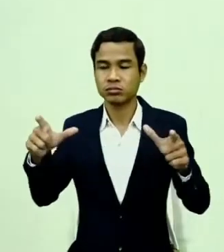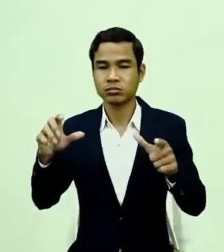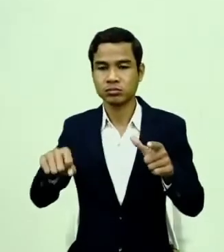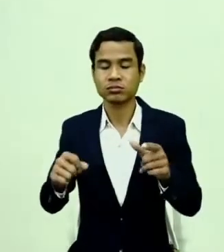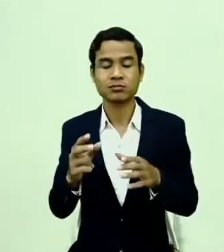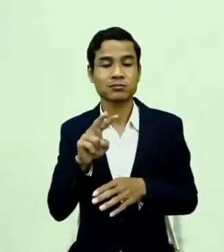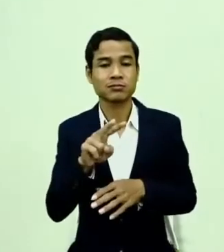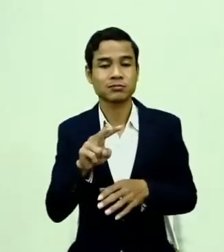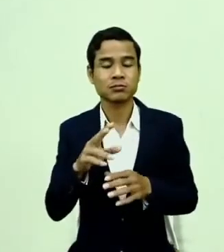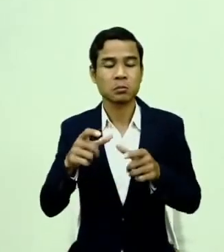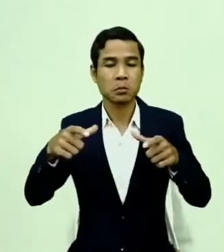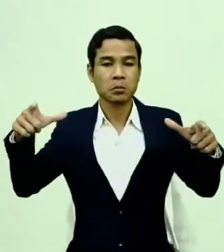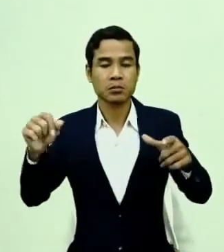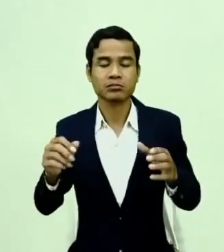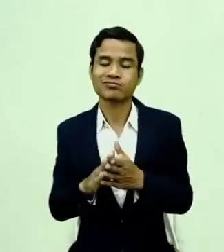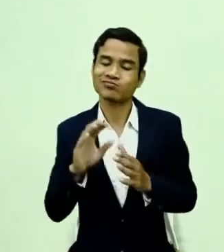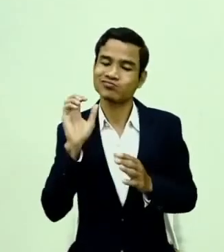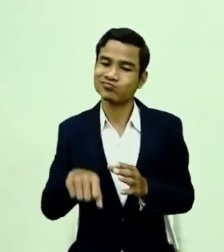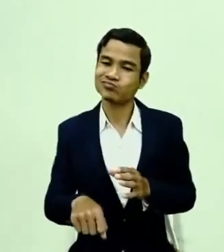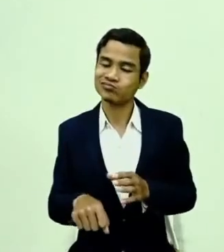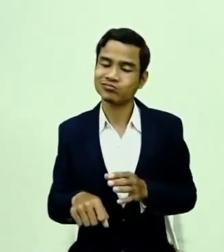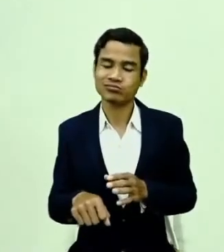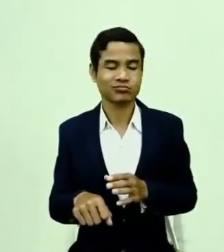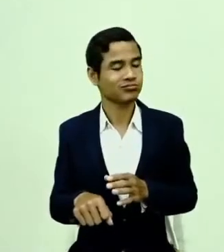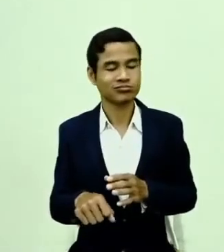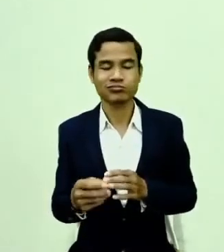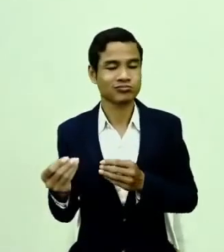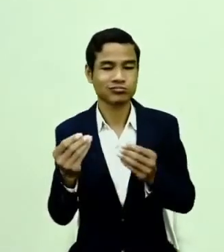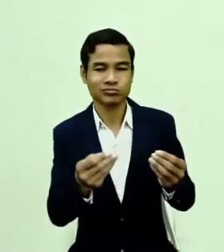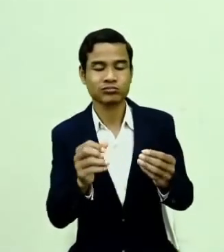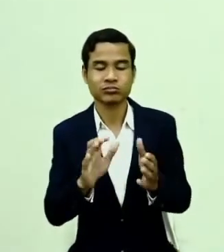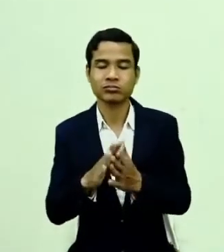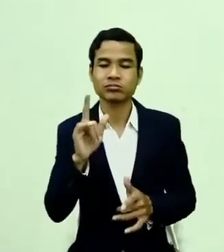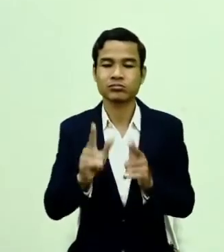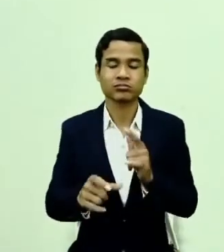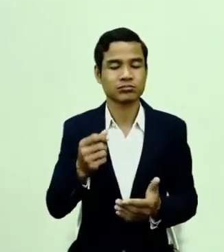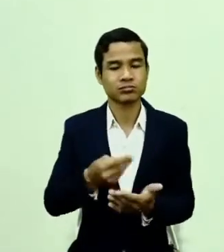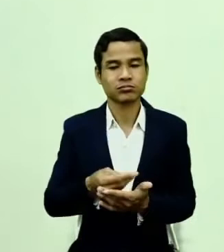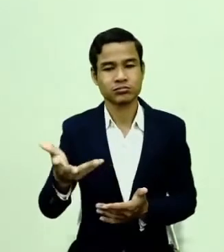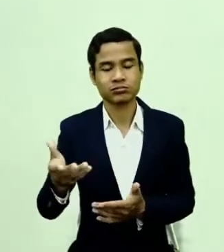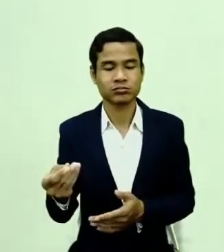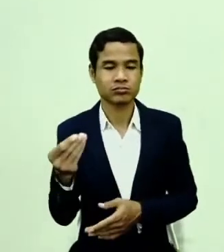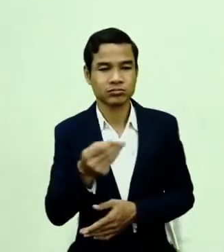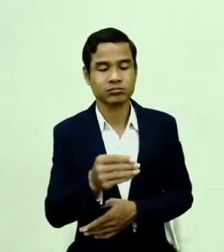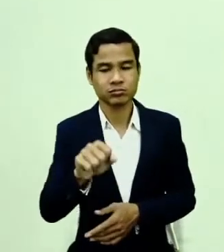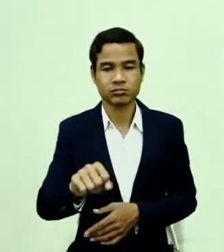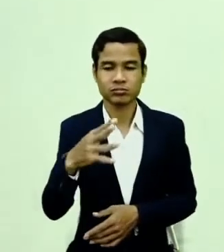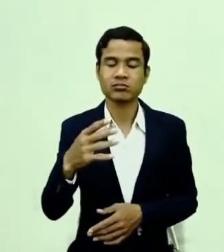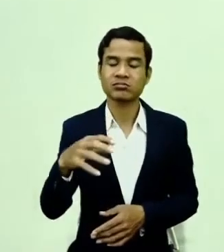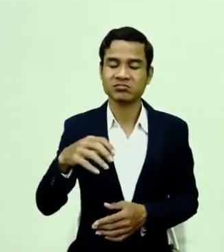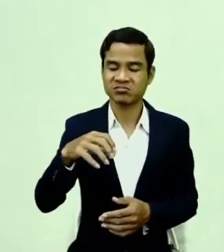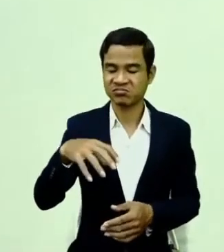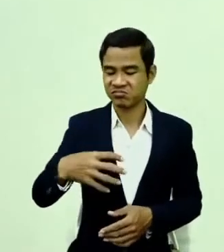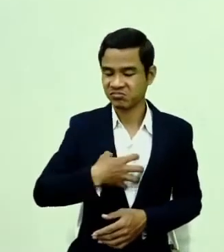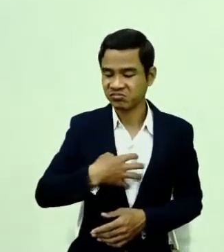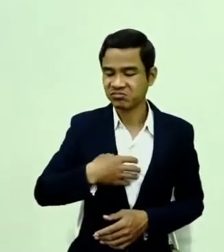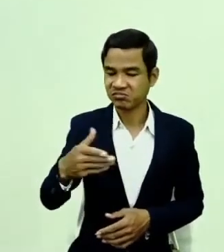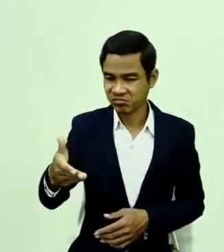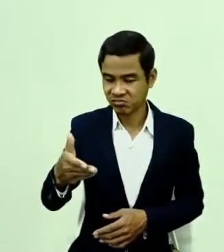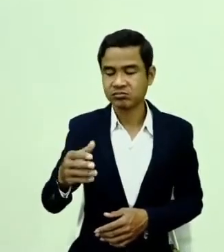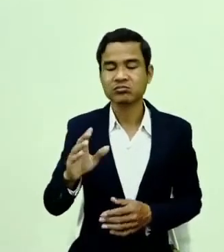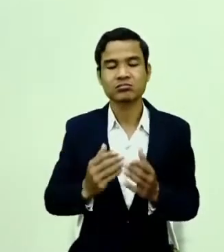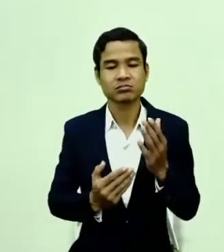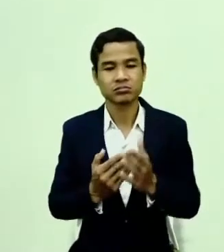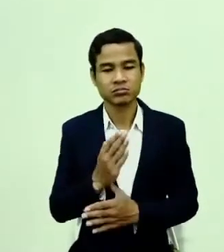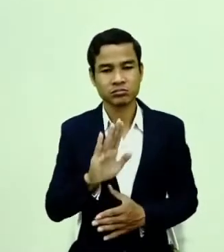pa ma con ai bako ban eh, ja, bak lap the peep got out ai ting ai con ban, nu. Ca trong bàn được bọc cồn mình men chia